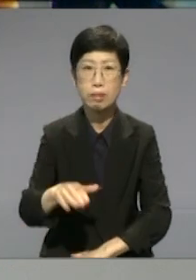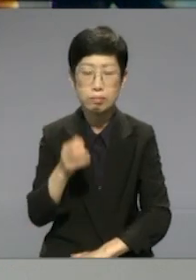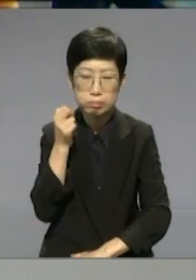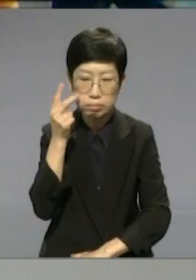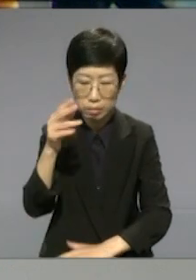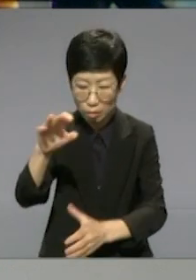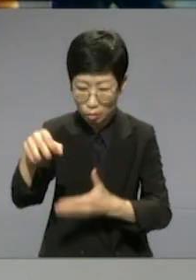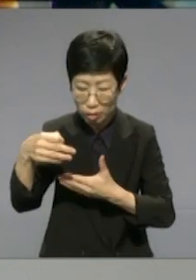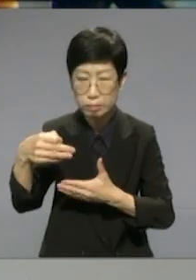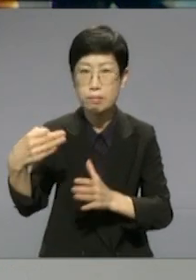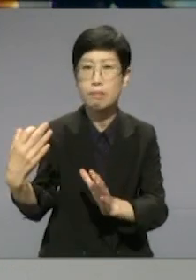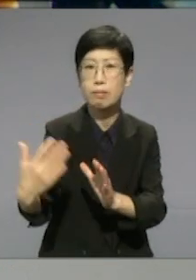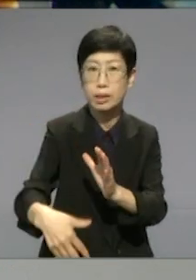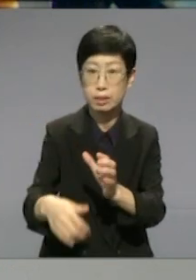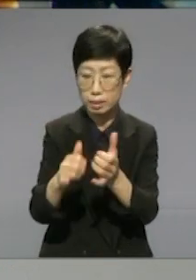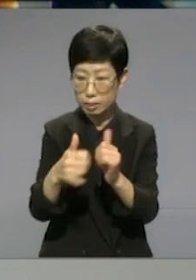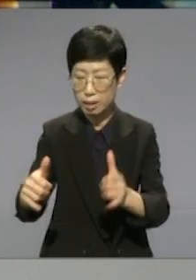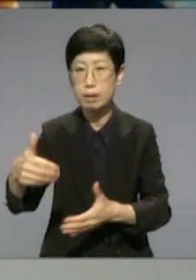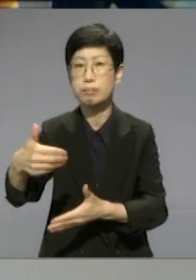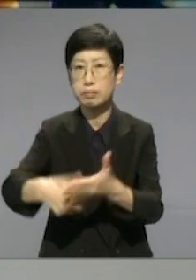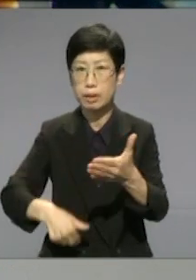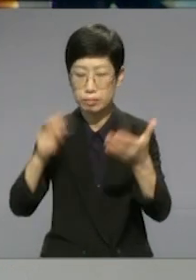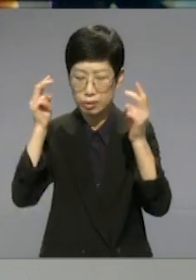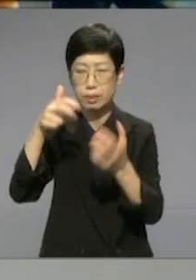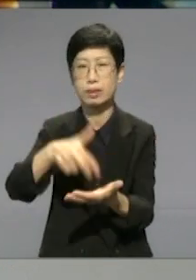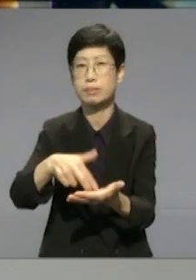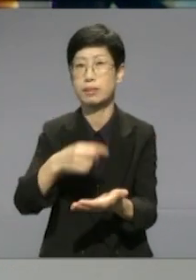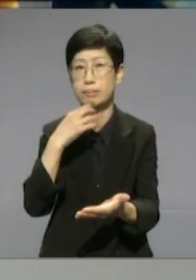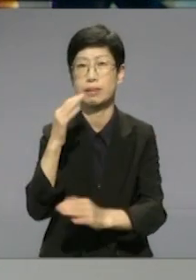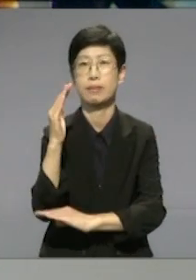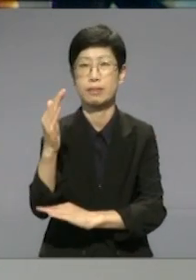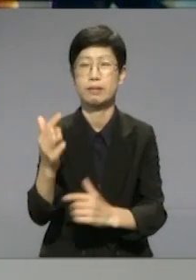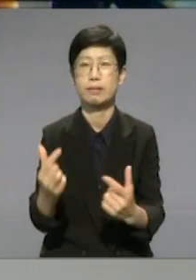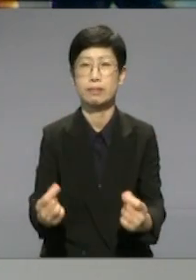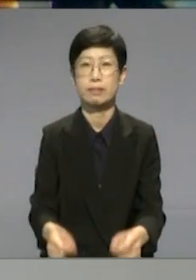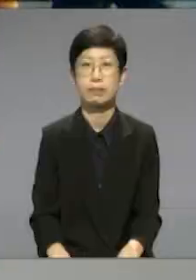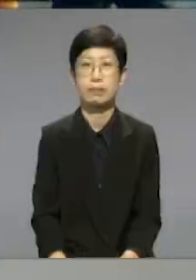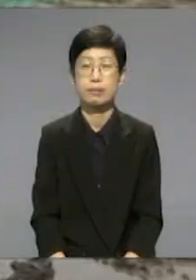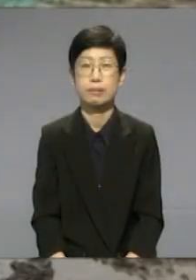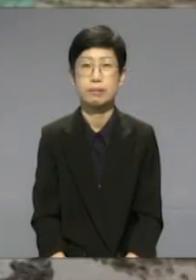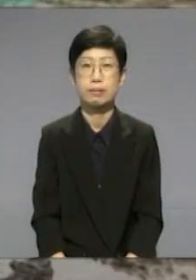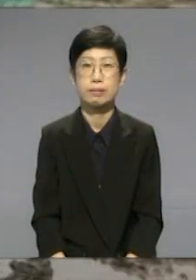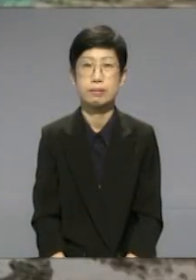받은 사람들을 뺀 그들의 이야기입니다. 원혜미 월드리포터입니다.